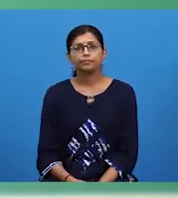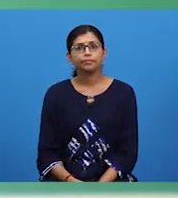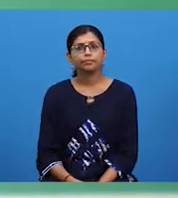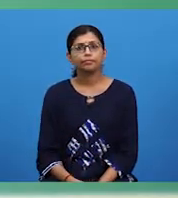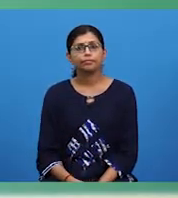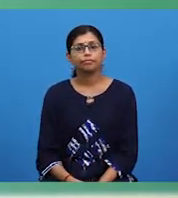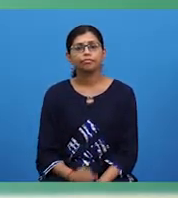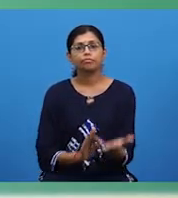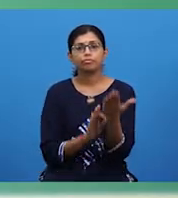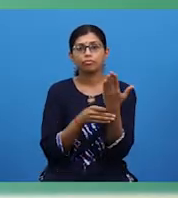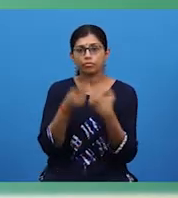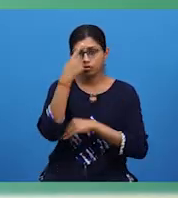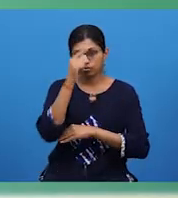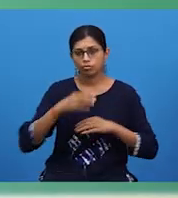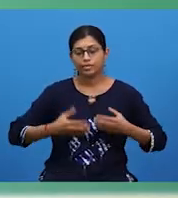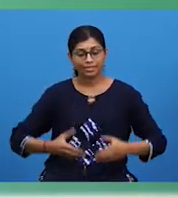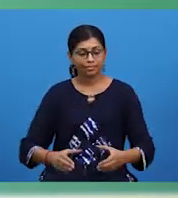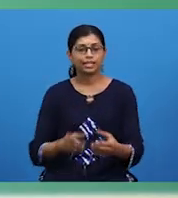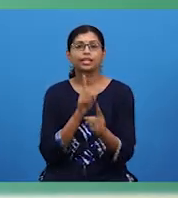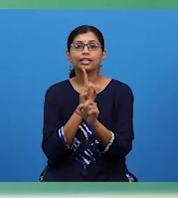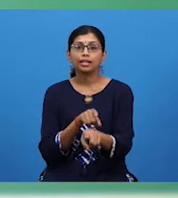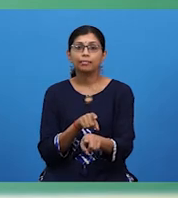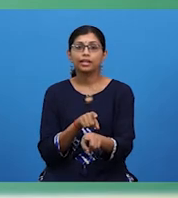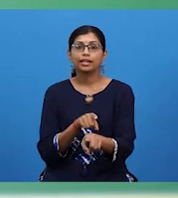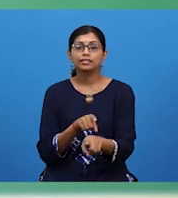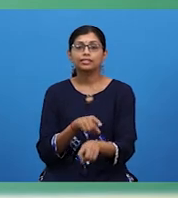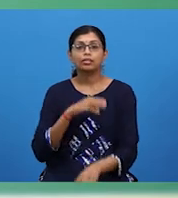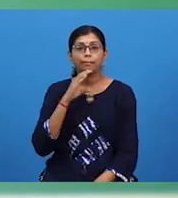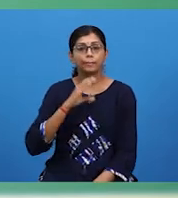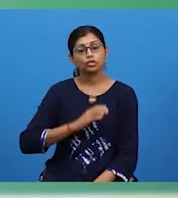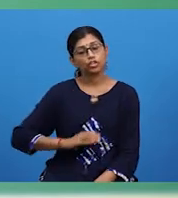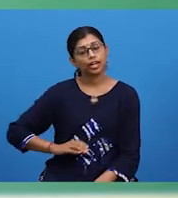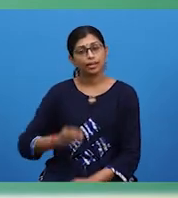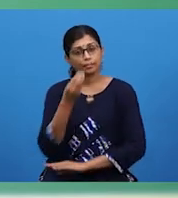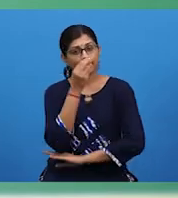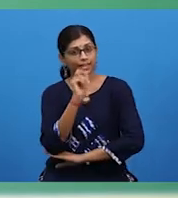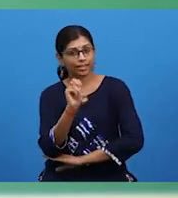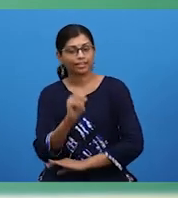Enzim berfungsi untuk mempercepatkan tindak balas pencernaan makanan.